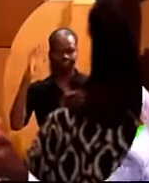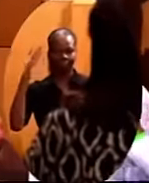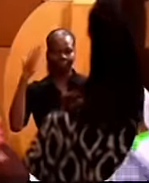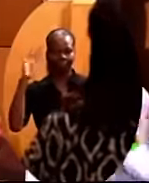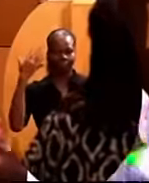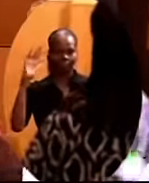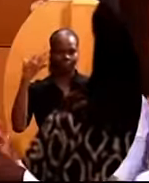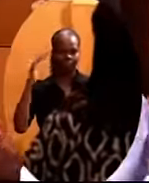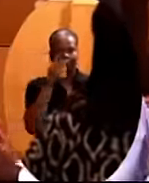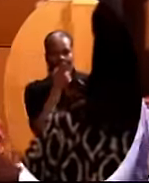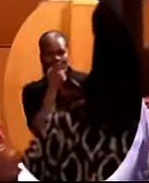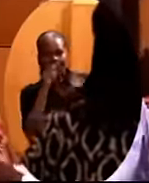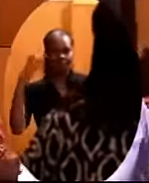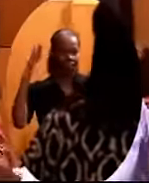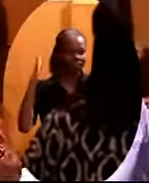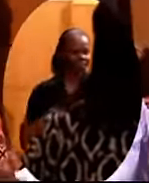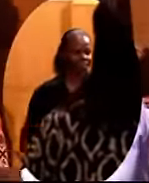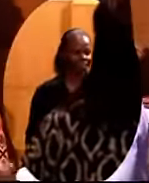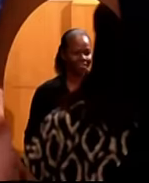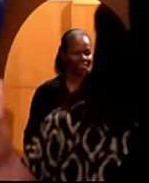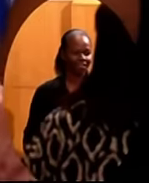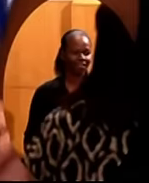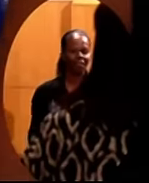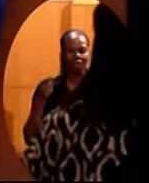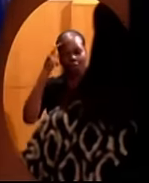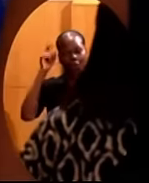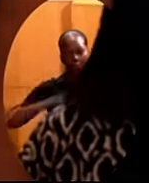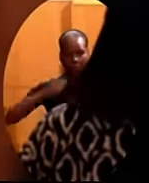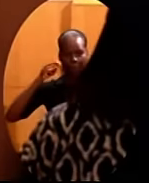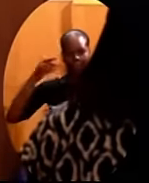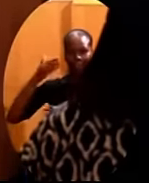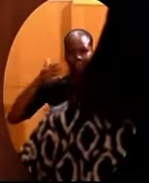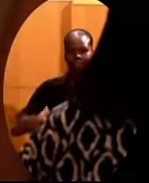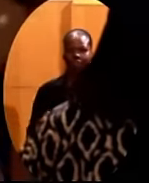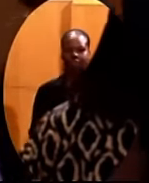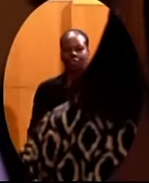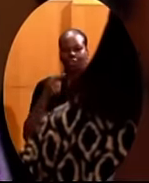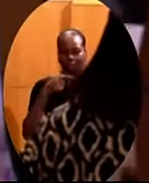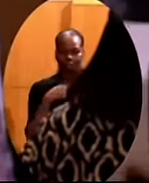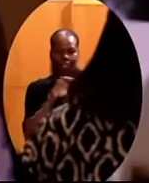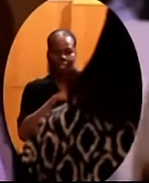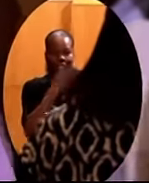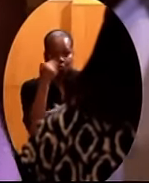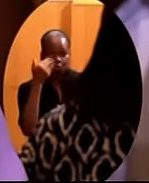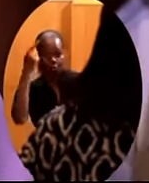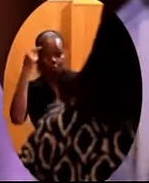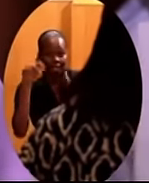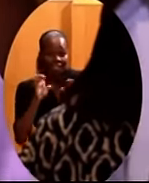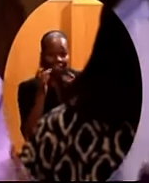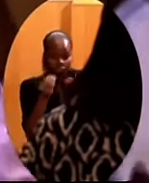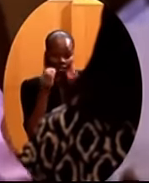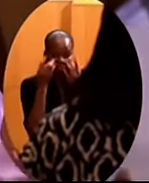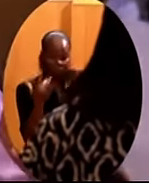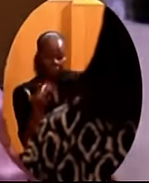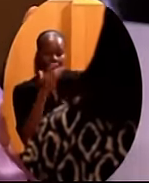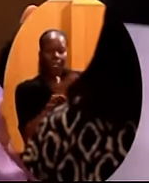voilà qu quant au peuple martinain je fer de mon mieux pour ne pas vous décevoir